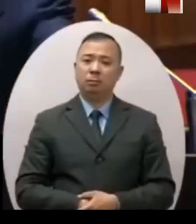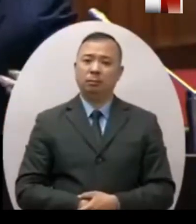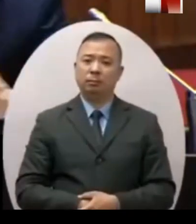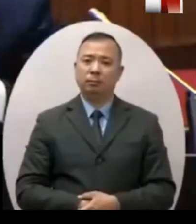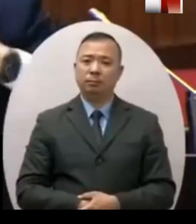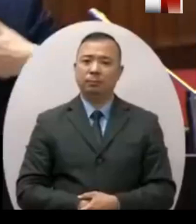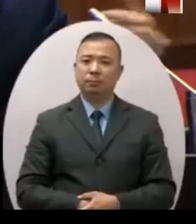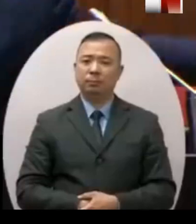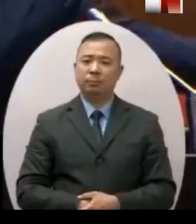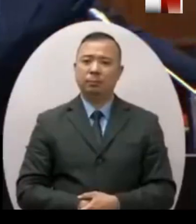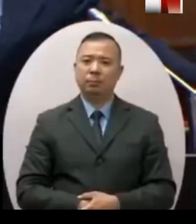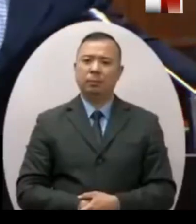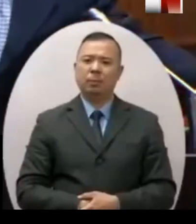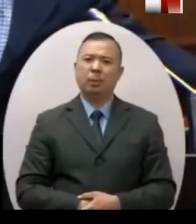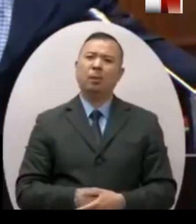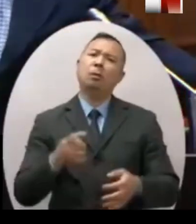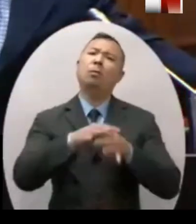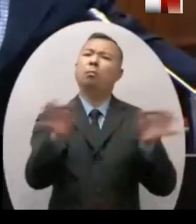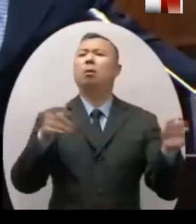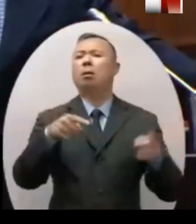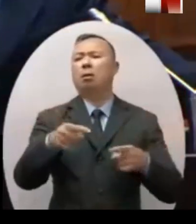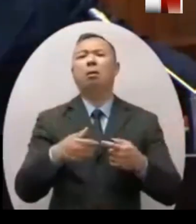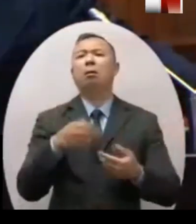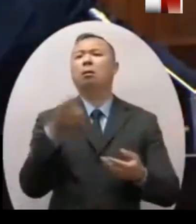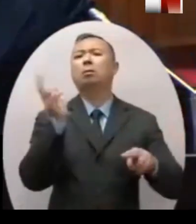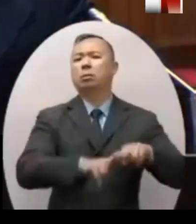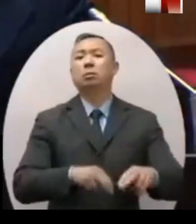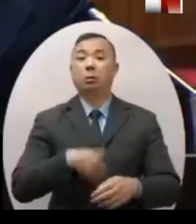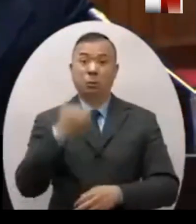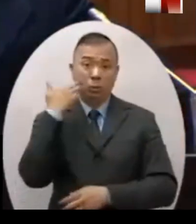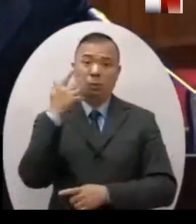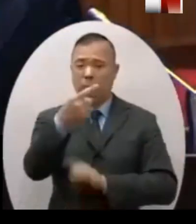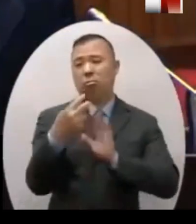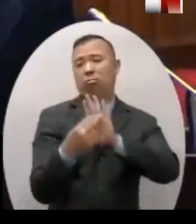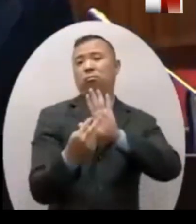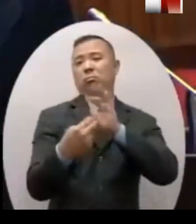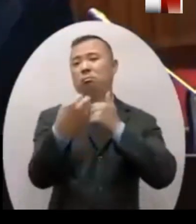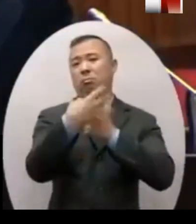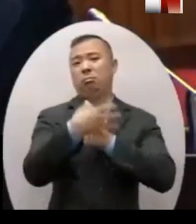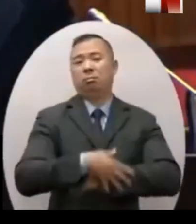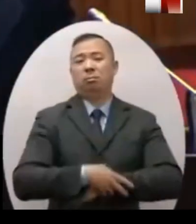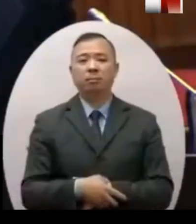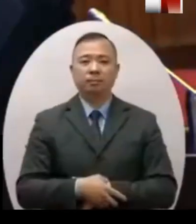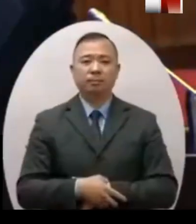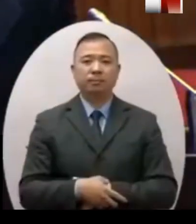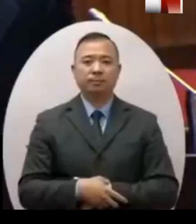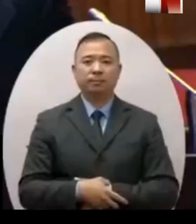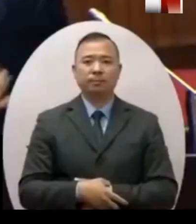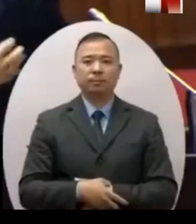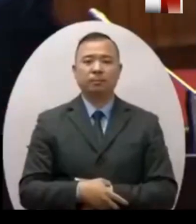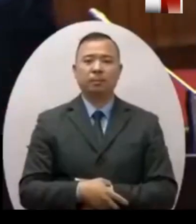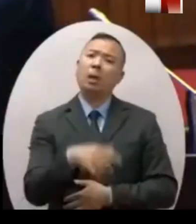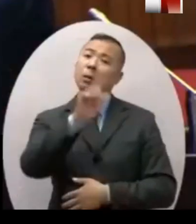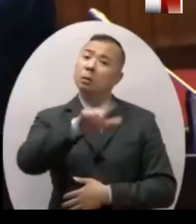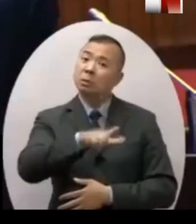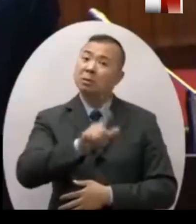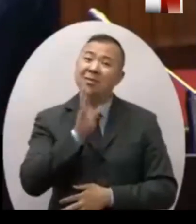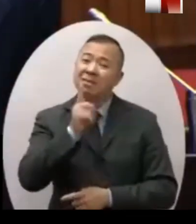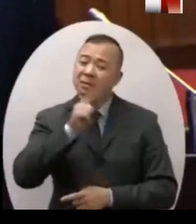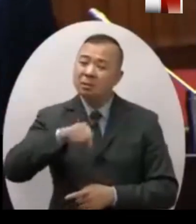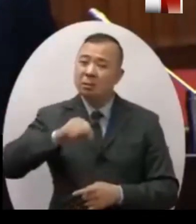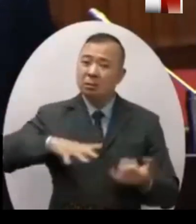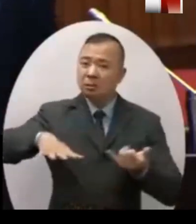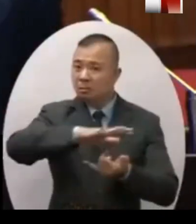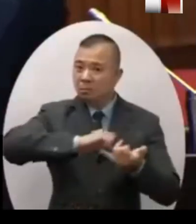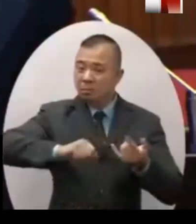分享全民经济共享的成果，但是我们也要照顾到弱小的 6000是照顾全民，一